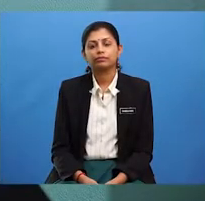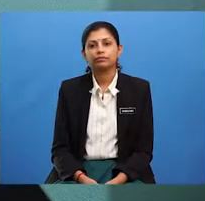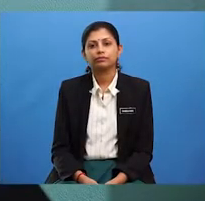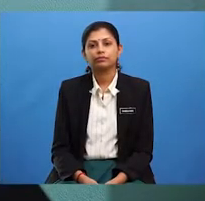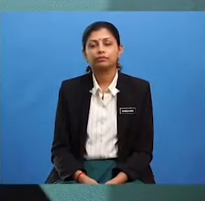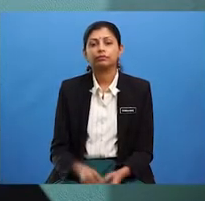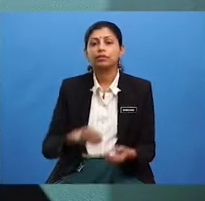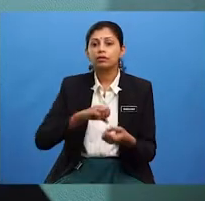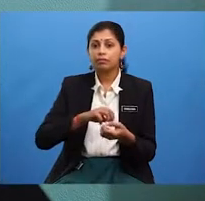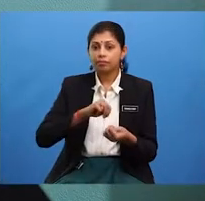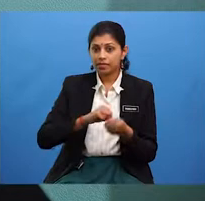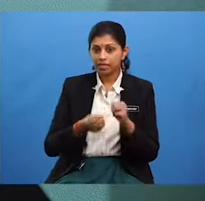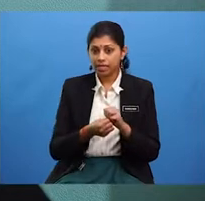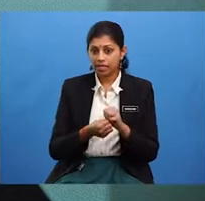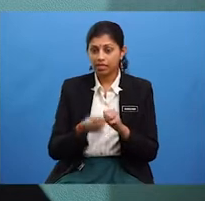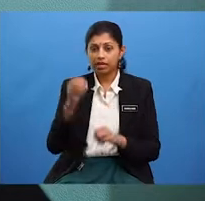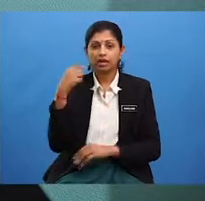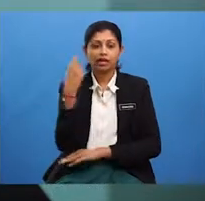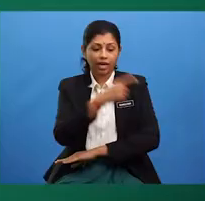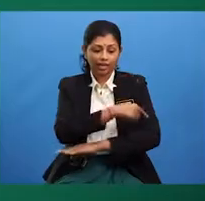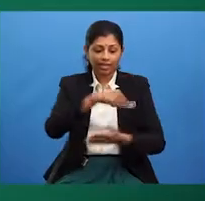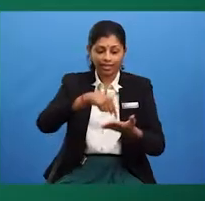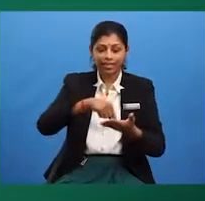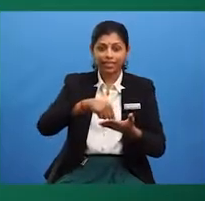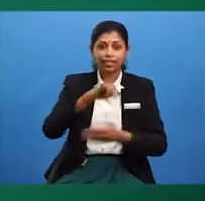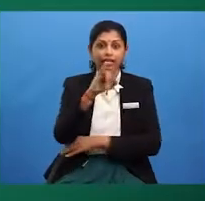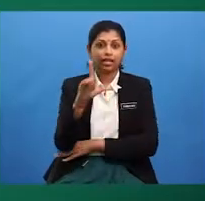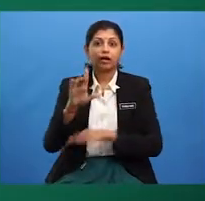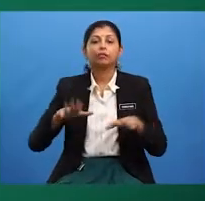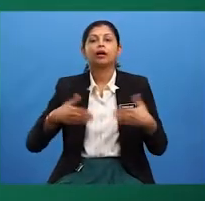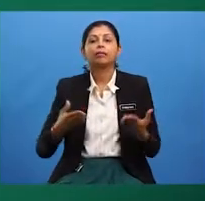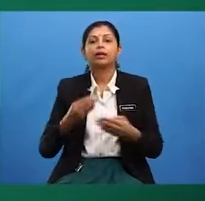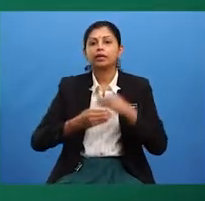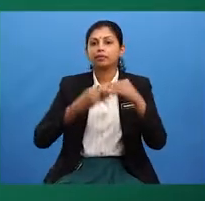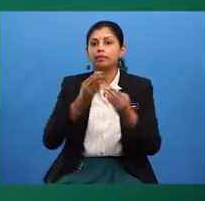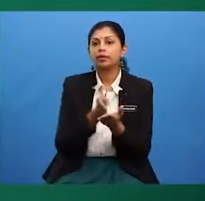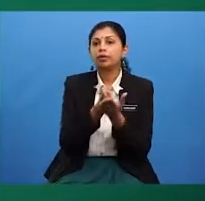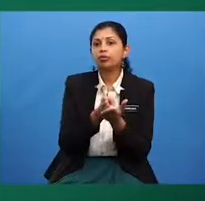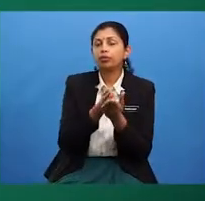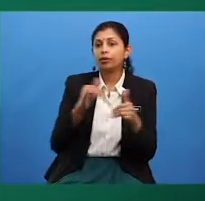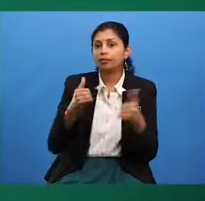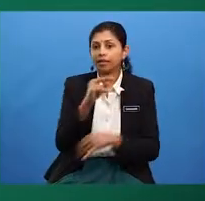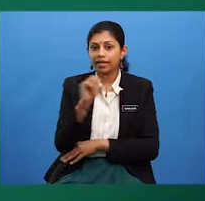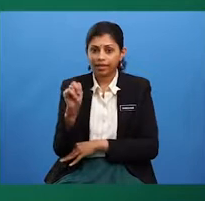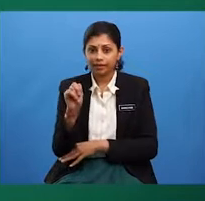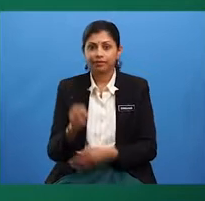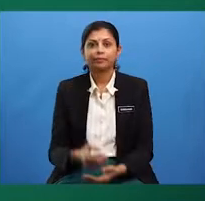yang kita akan selesaikan pada kali ini adalah bagaimana membina bot mainan.